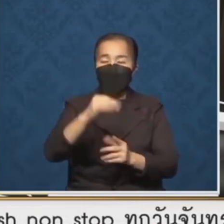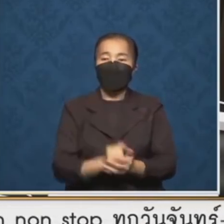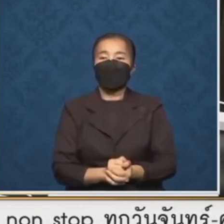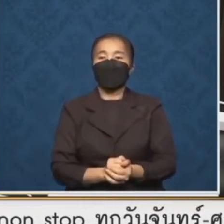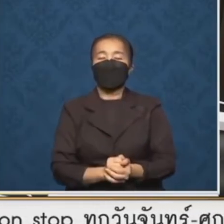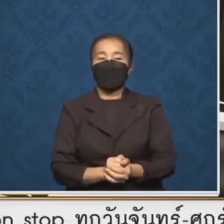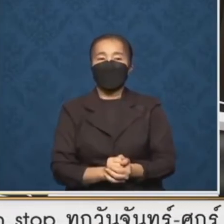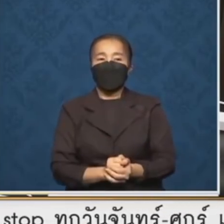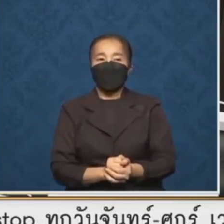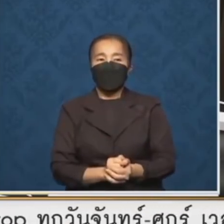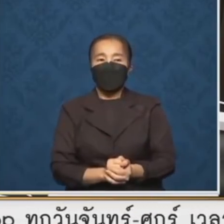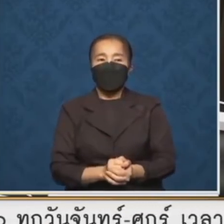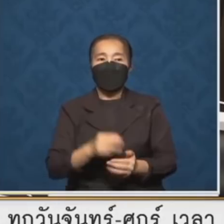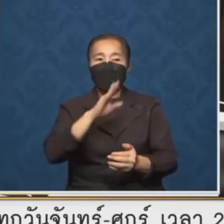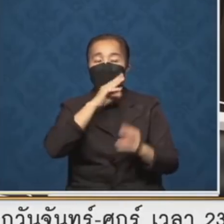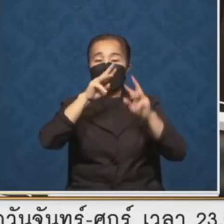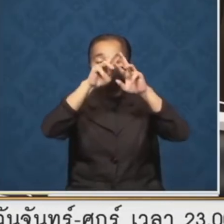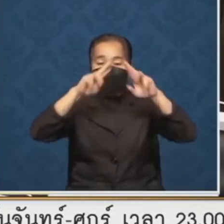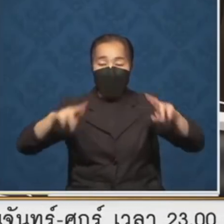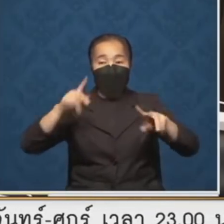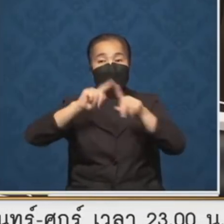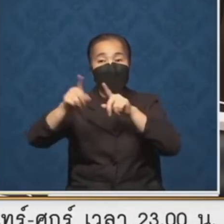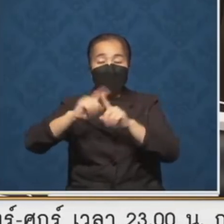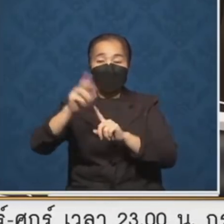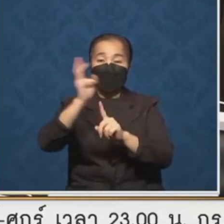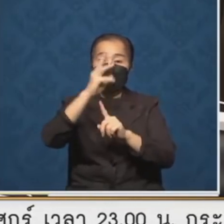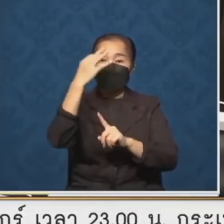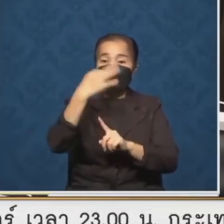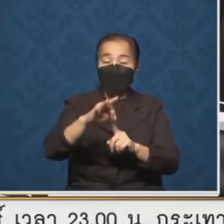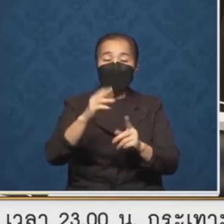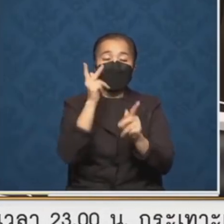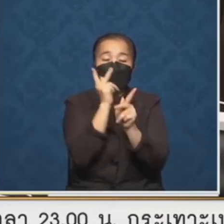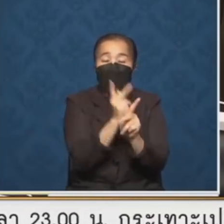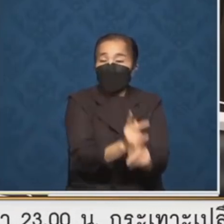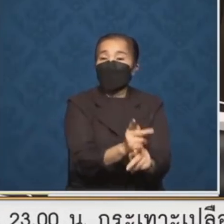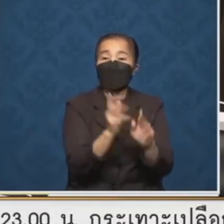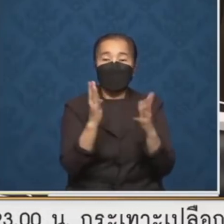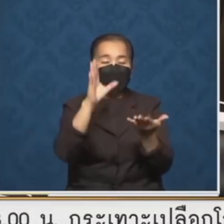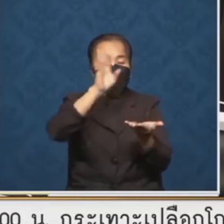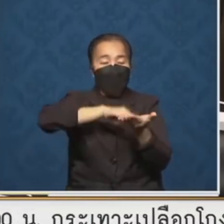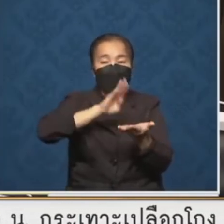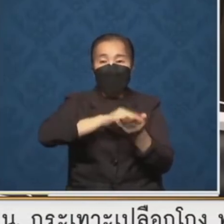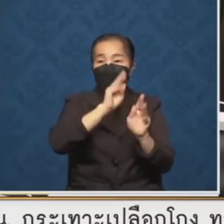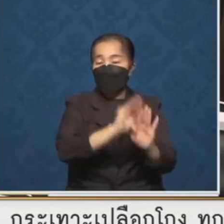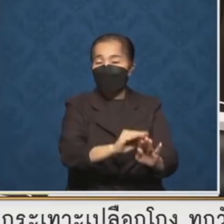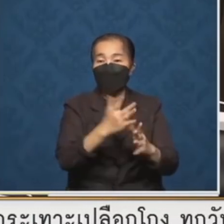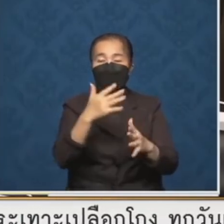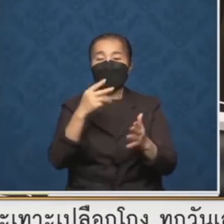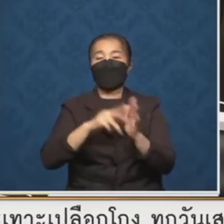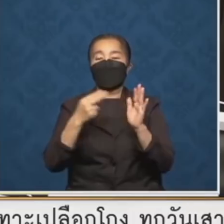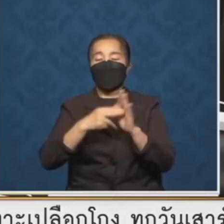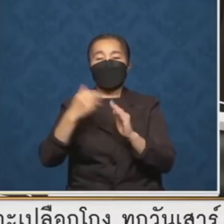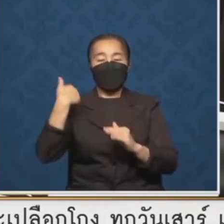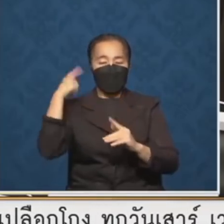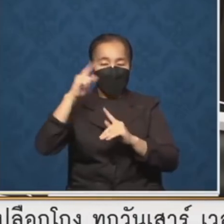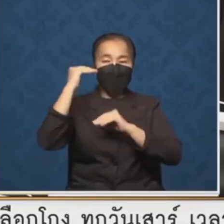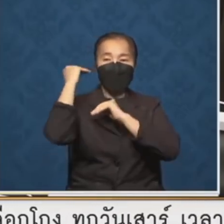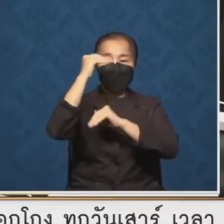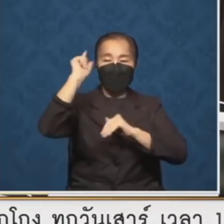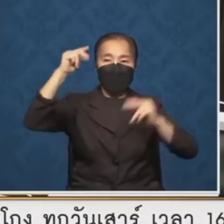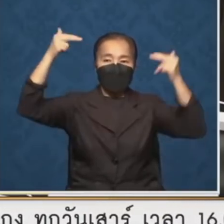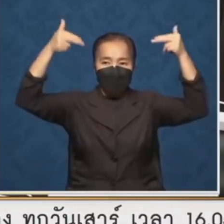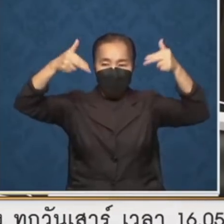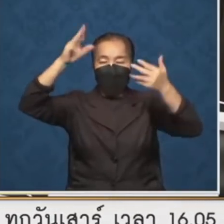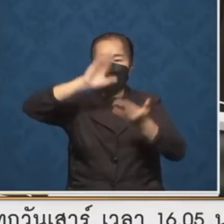นะครับถ้าร้านเหล่านี้ไม่มีศักยภาพที่จะเก็บข้อมูลละเอียดขนาดนี้ได้ขั้นต่ำก็ระบุเอาไว้ครับว่าจะต้องติดกล้องวงจ